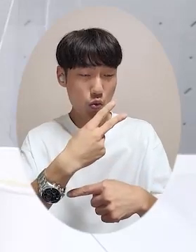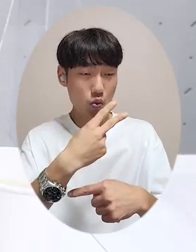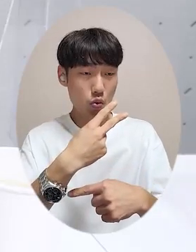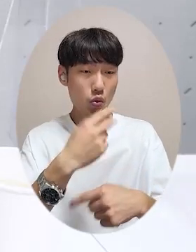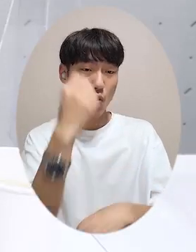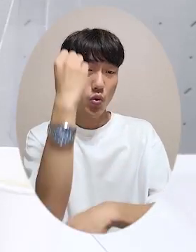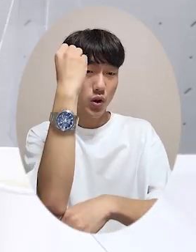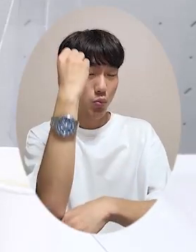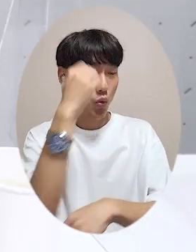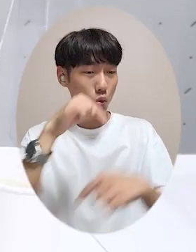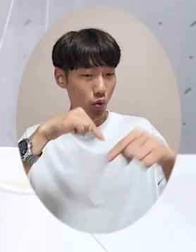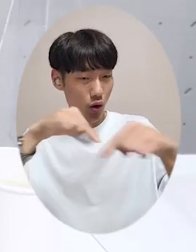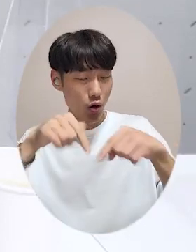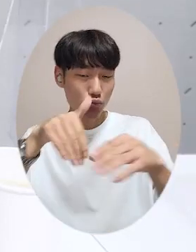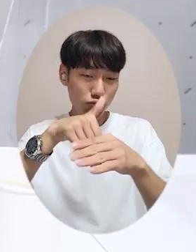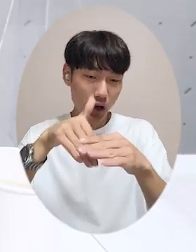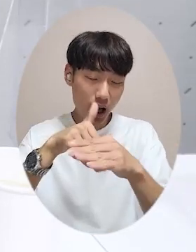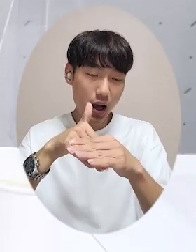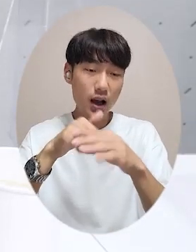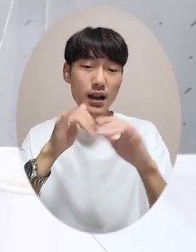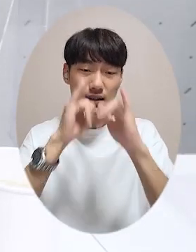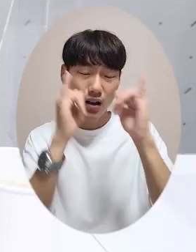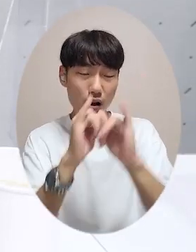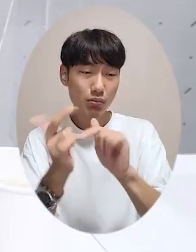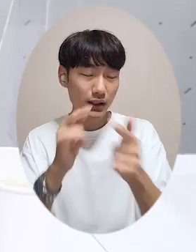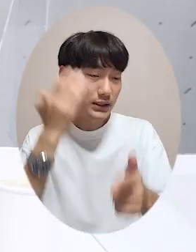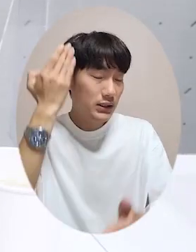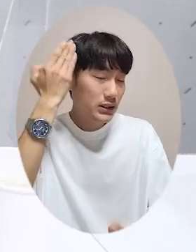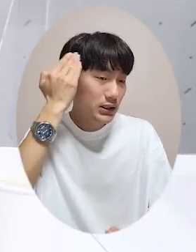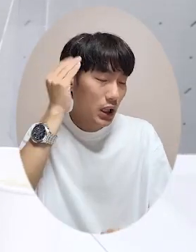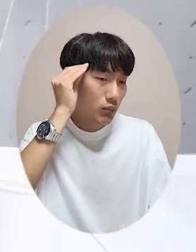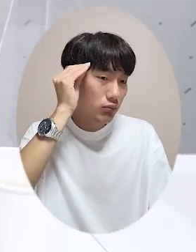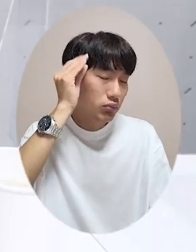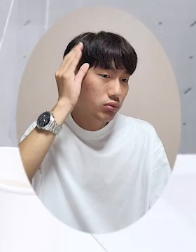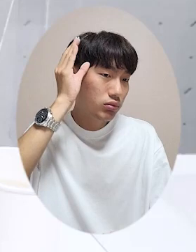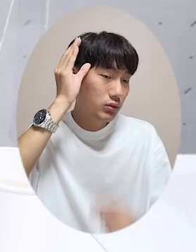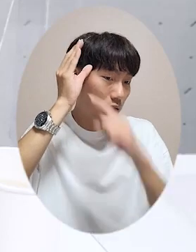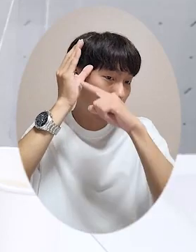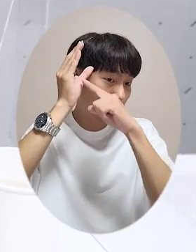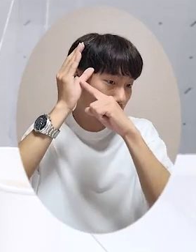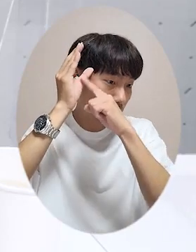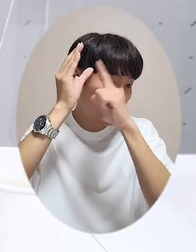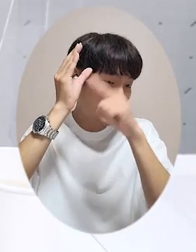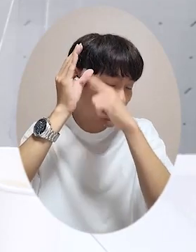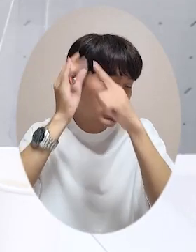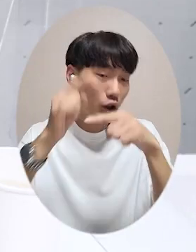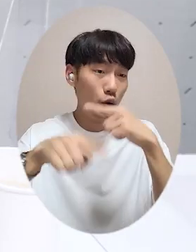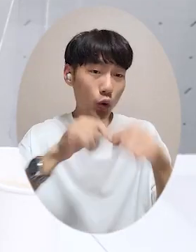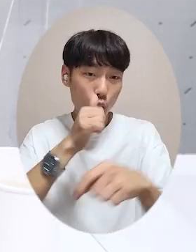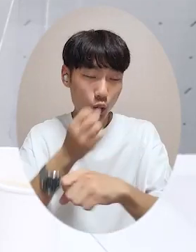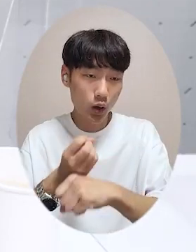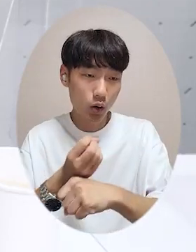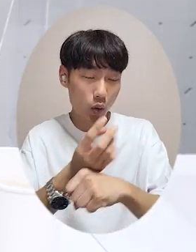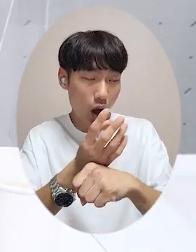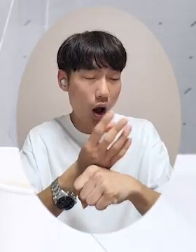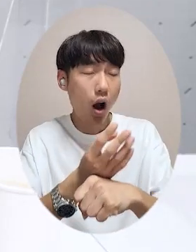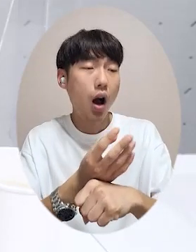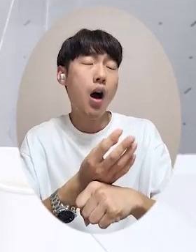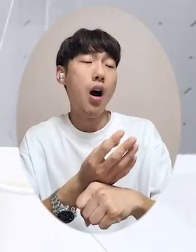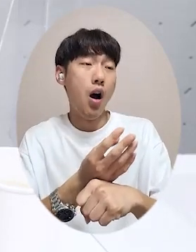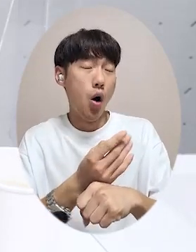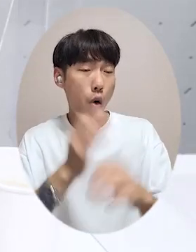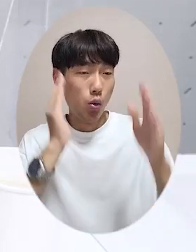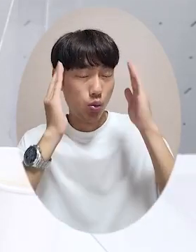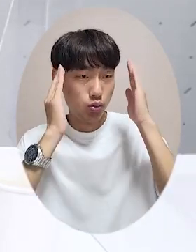기본적인 어떤 그 정치, 경제, 사회, 문화에 대한 지식이 있어야 된다 이렇게 말씀하셨는데 정말 엄청도